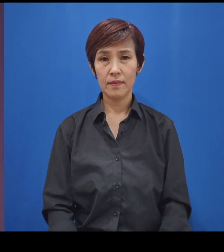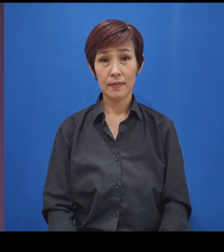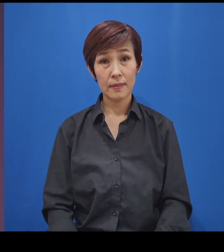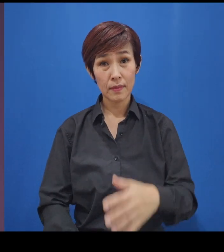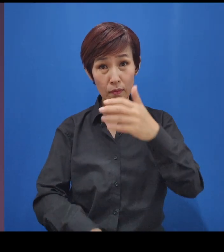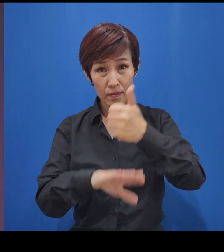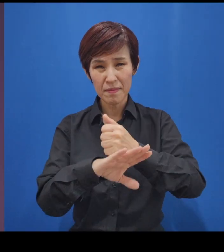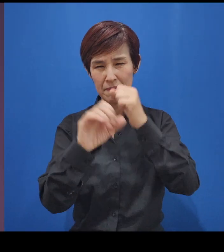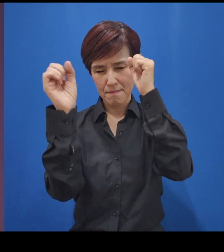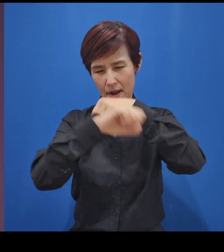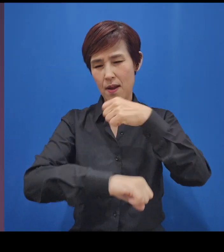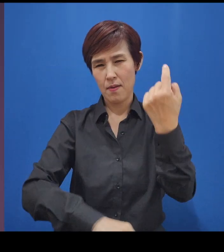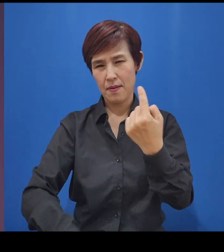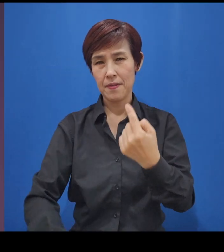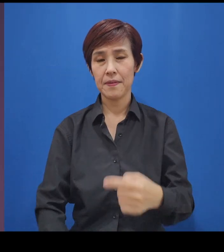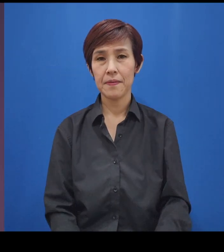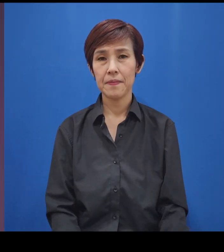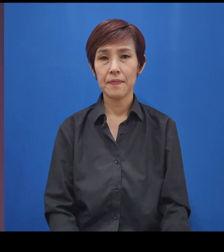망하는 겁니다.